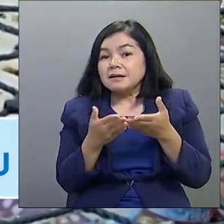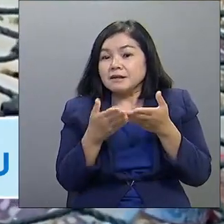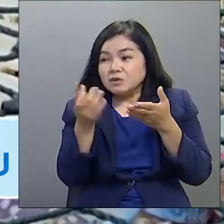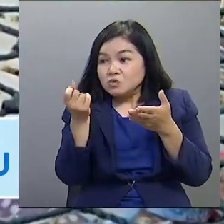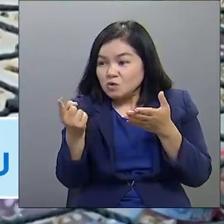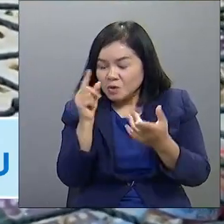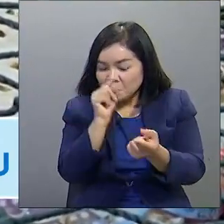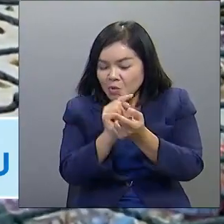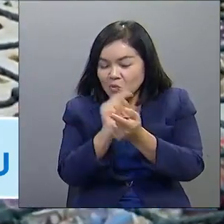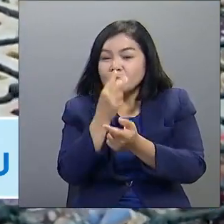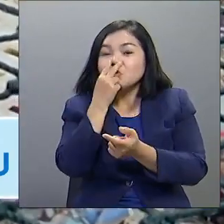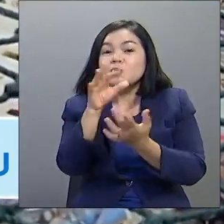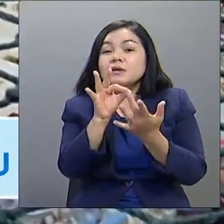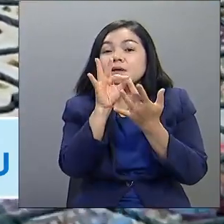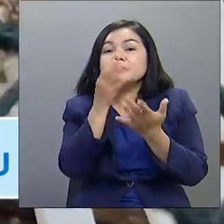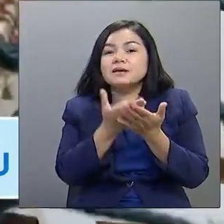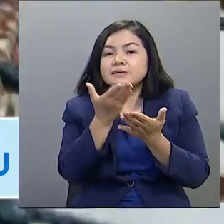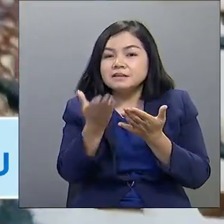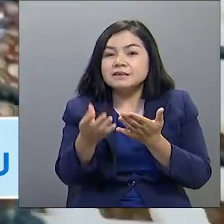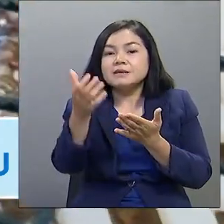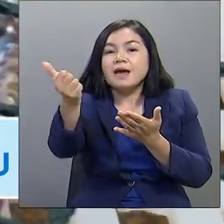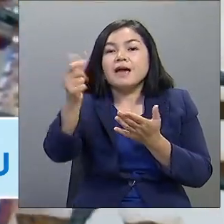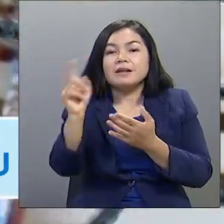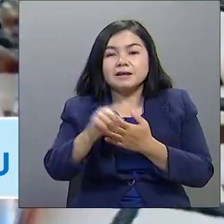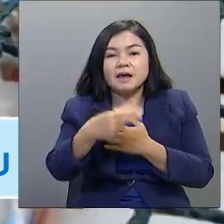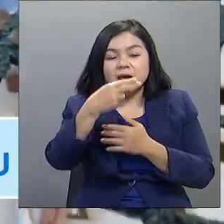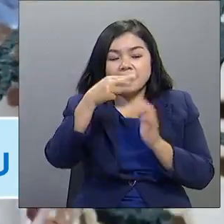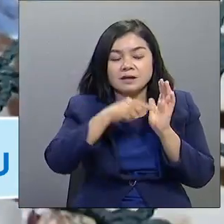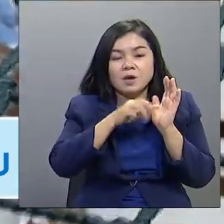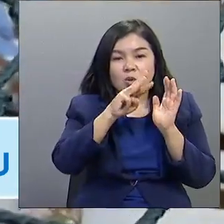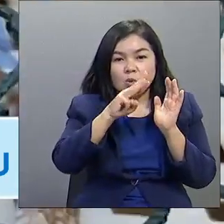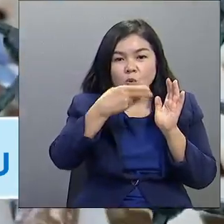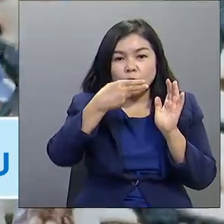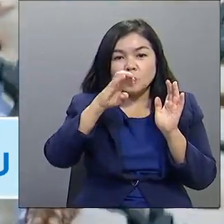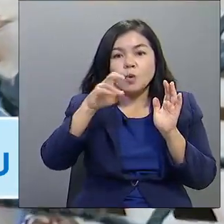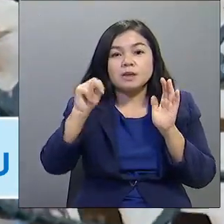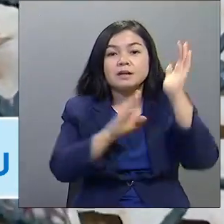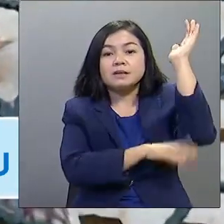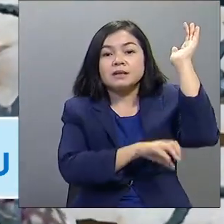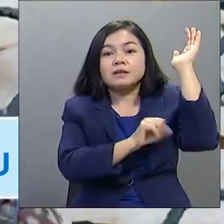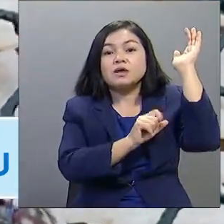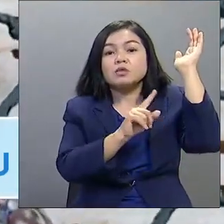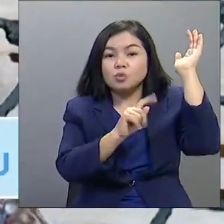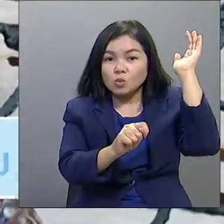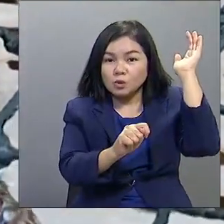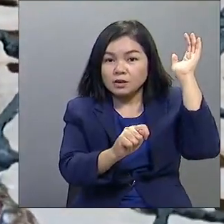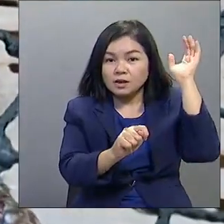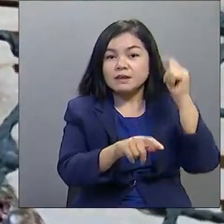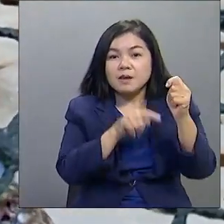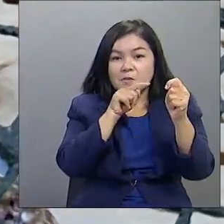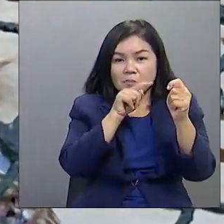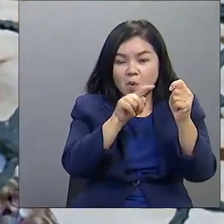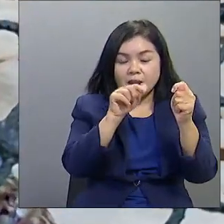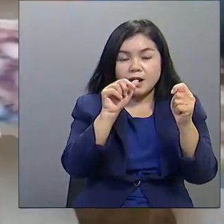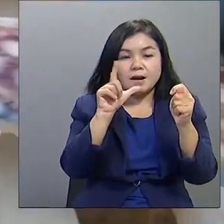วะเวียนกันไปได้ครับบริเวณหาดหัวหินตำบลละงูจังหวัดสตูลครับ โอ้ยเห็นแล้วแ